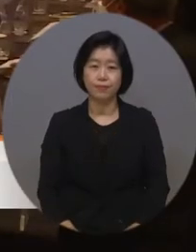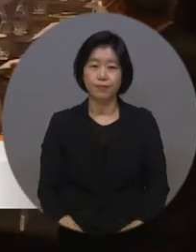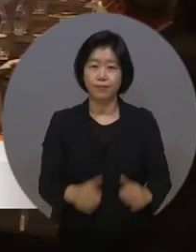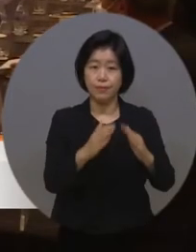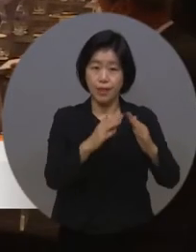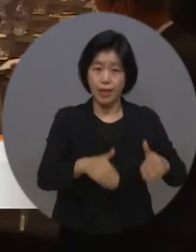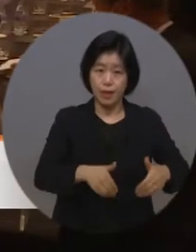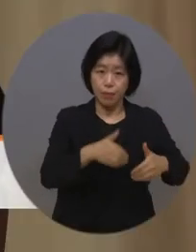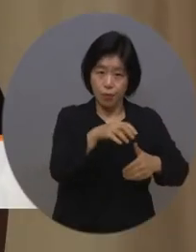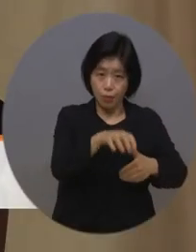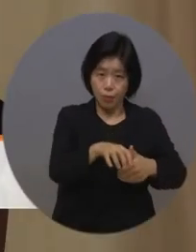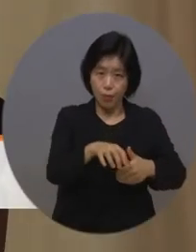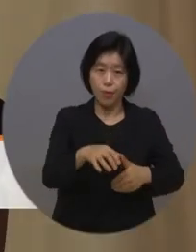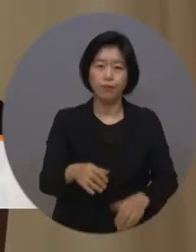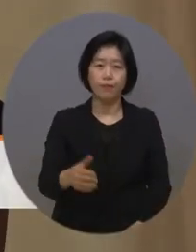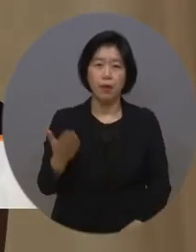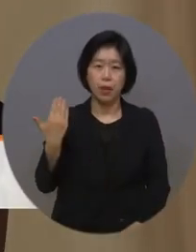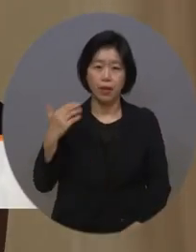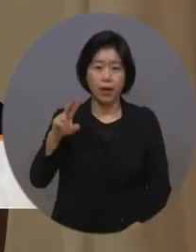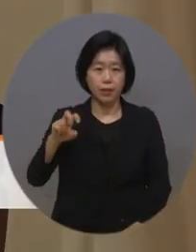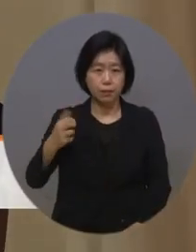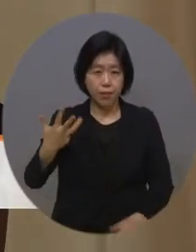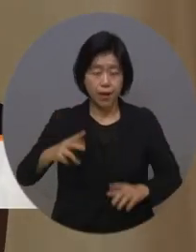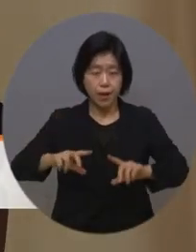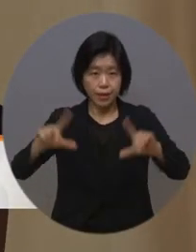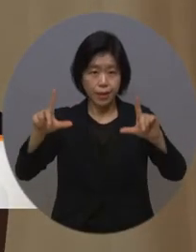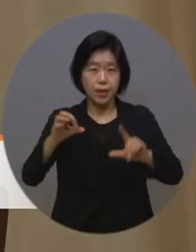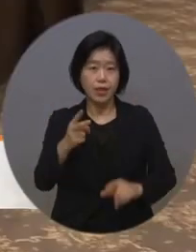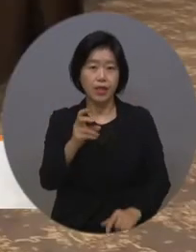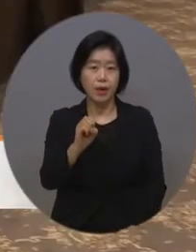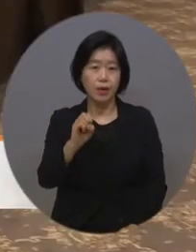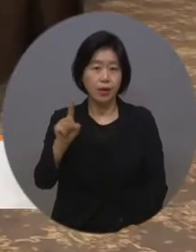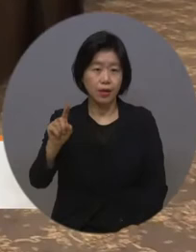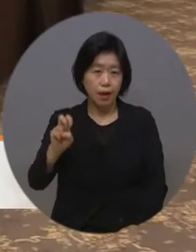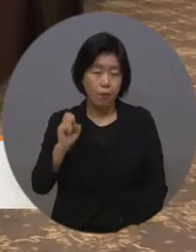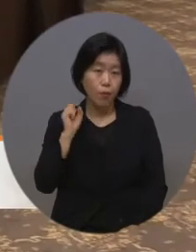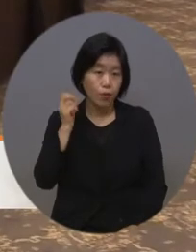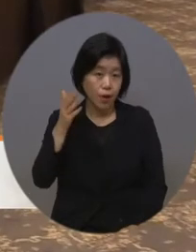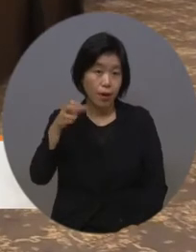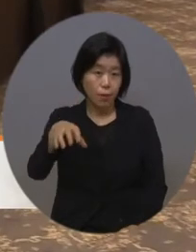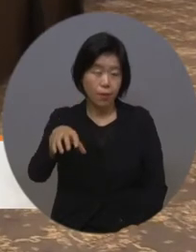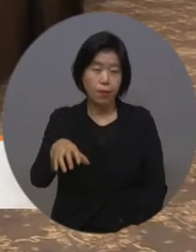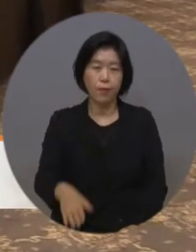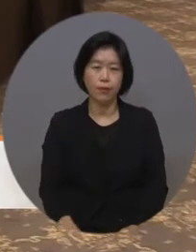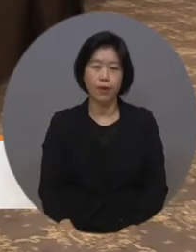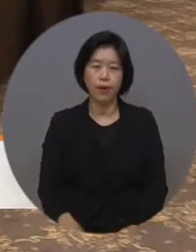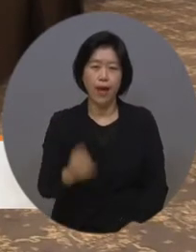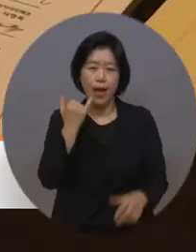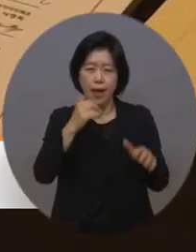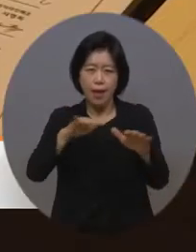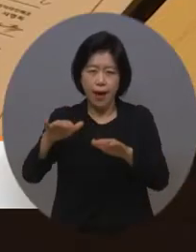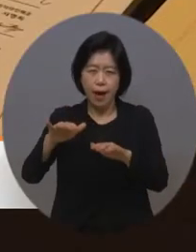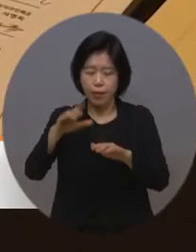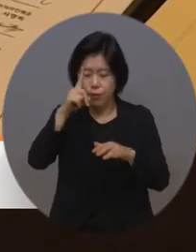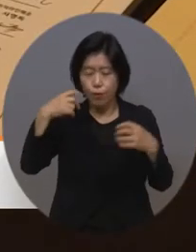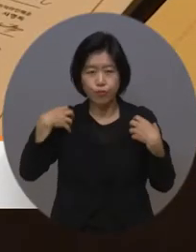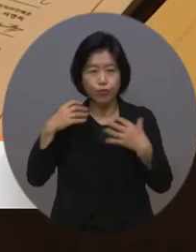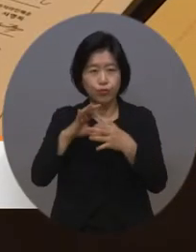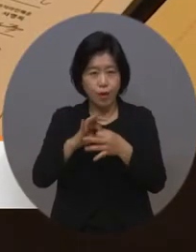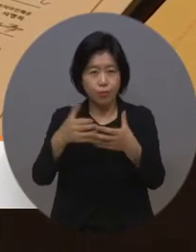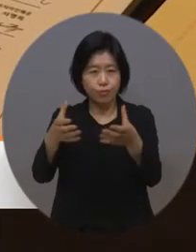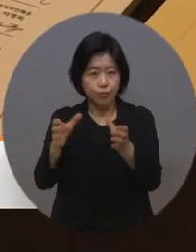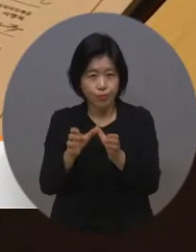전라남도는 지난달 28일 영암 호텔 현대에서 해양수산부와 목포시, 선박 해양플랜트 연구소, 현대